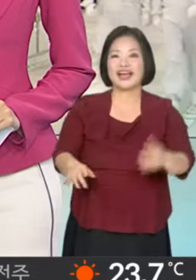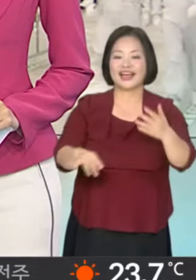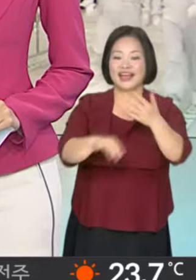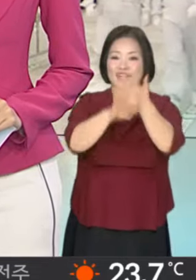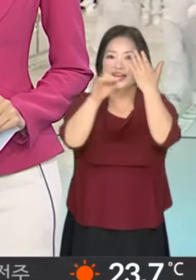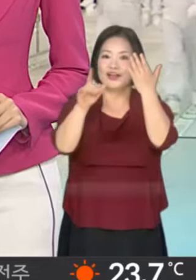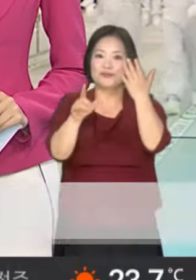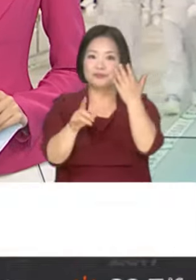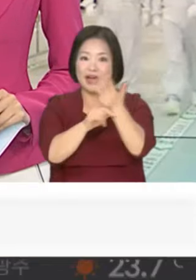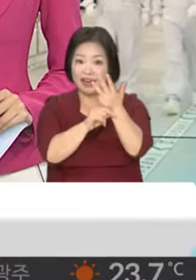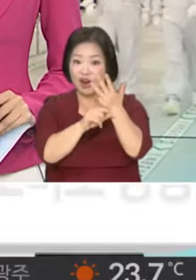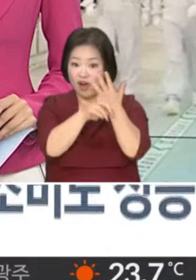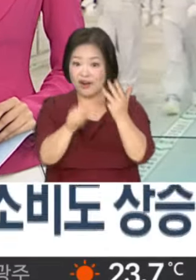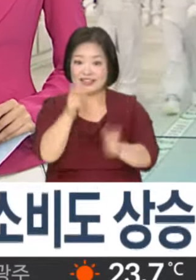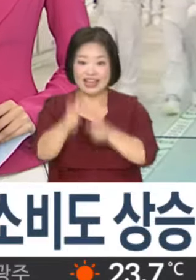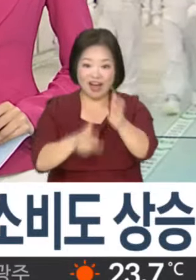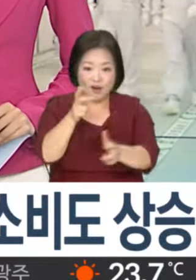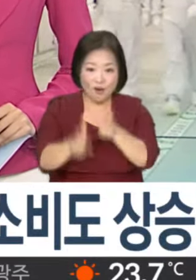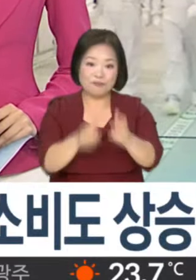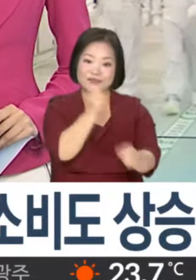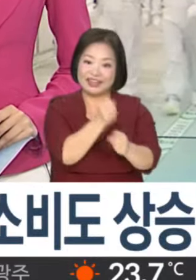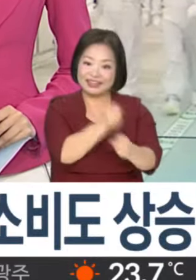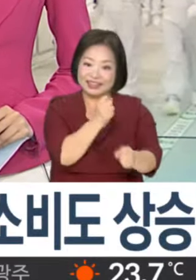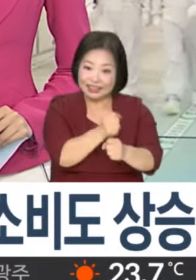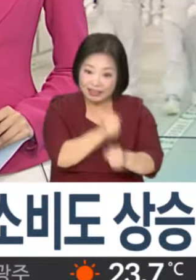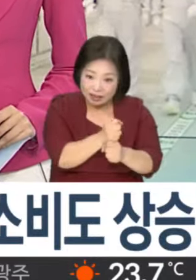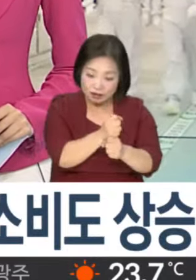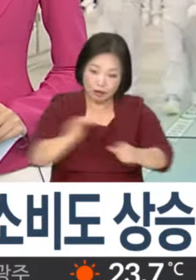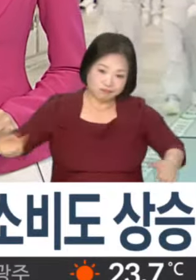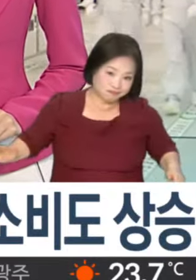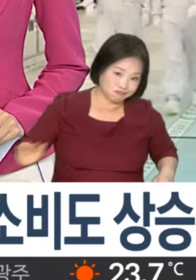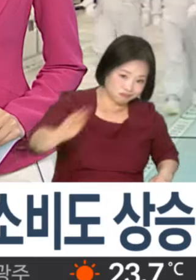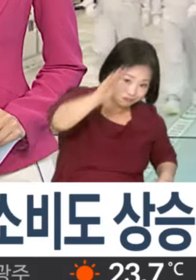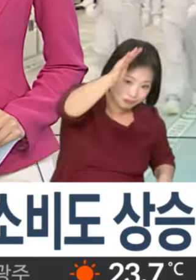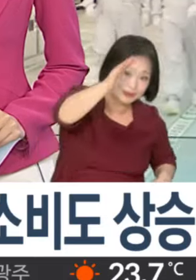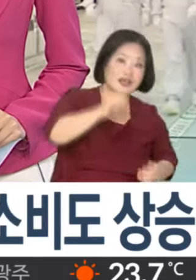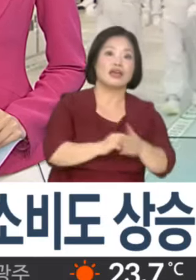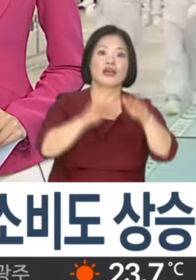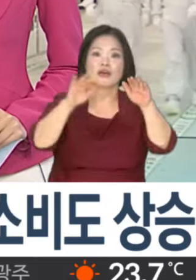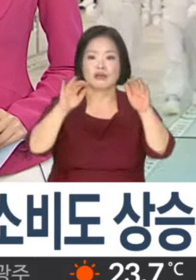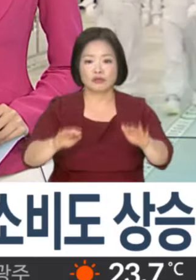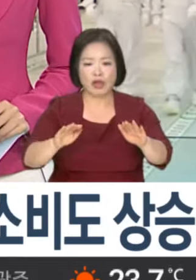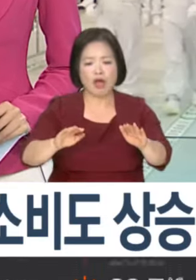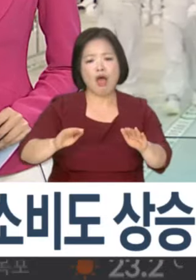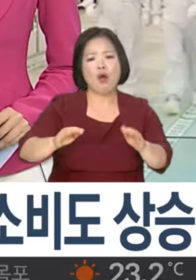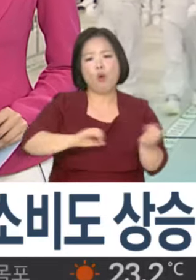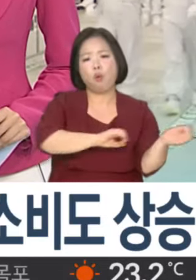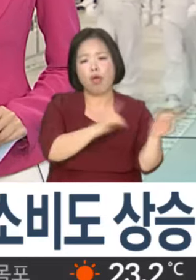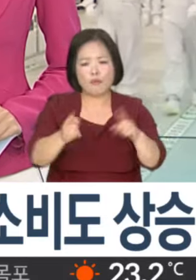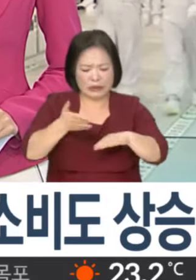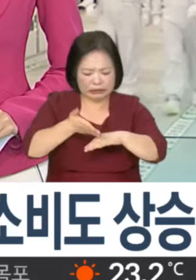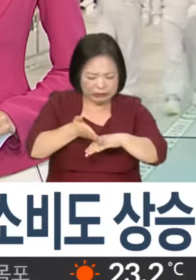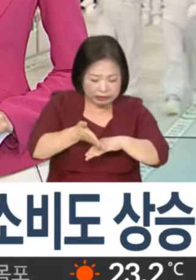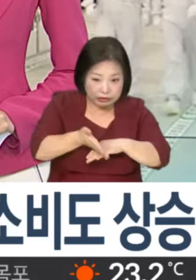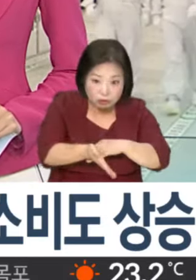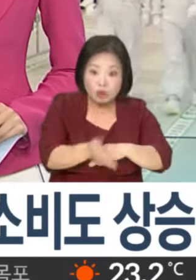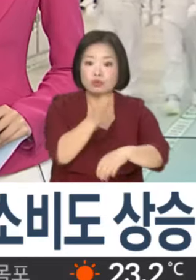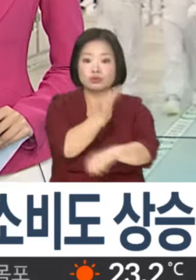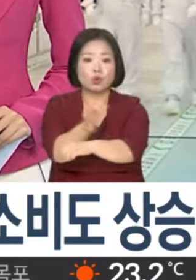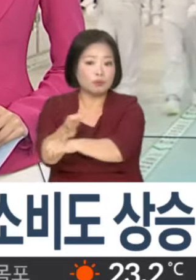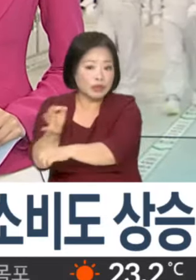네 지난달 전 산업 생산이 4개월 만에 증가 전환했습니다 좀처럼 일어서지 못했던 소비도 함께 반등에